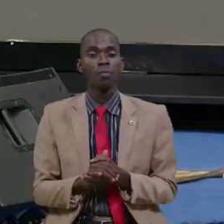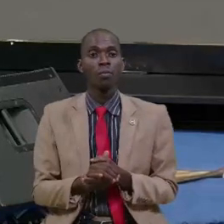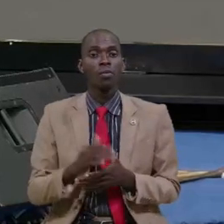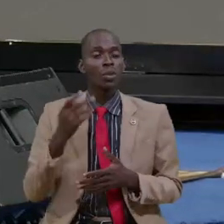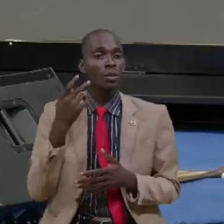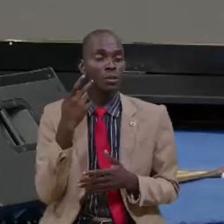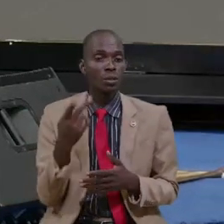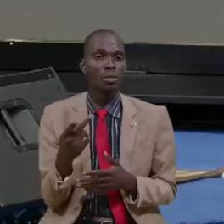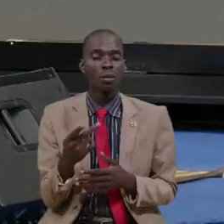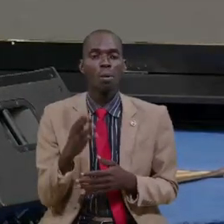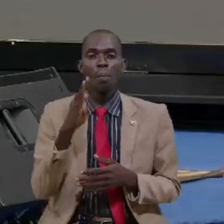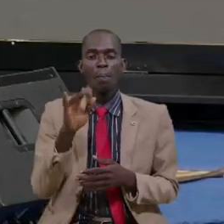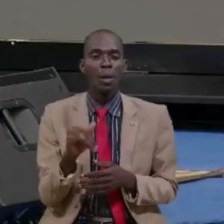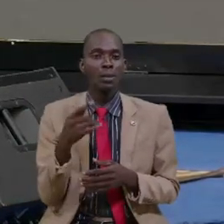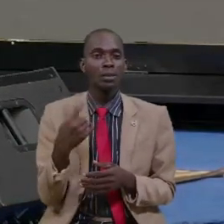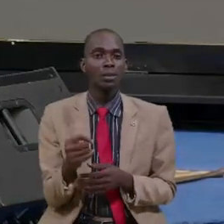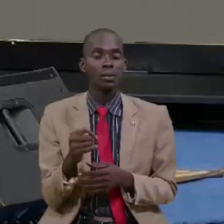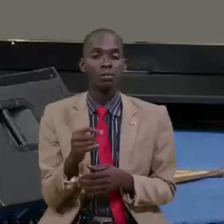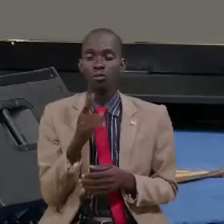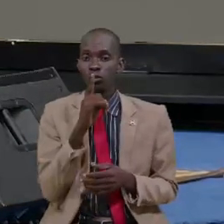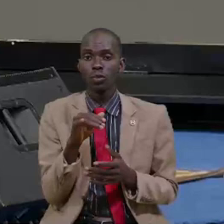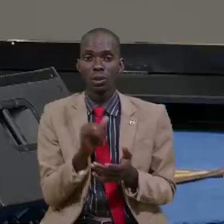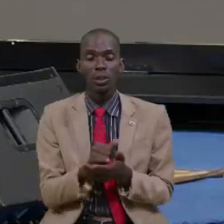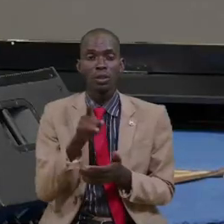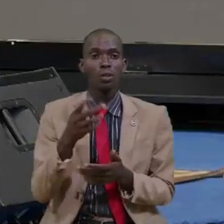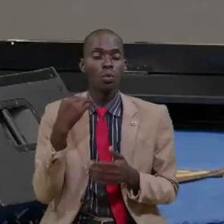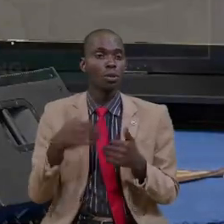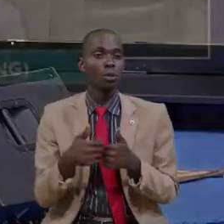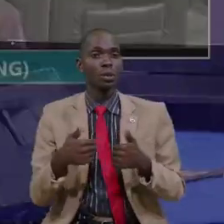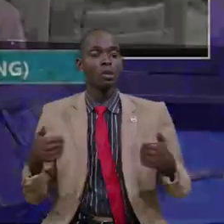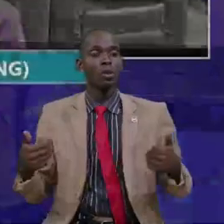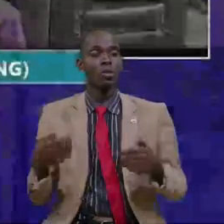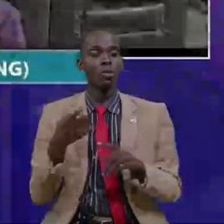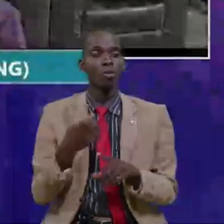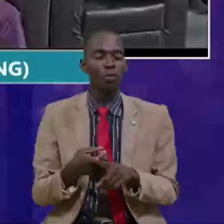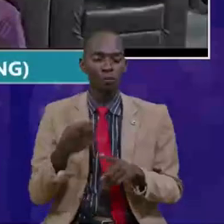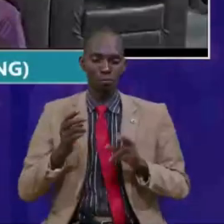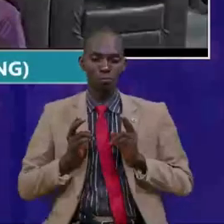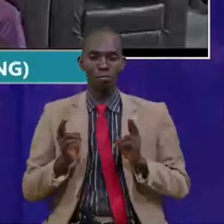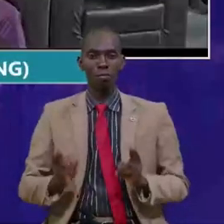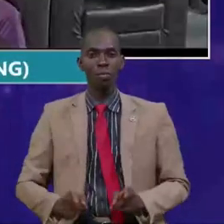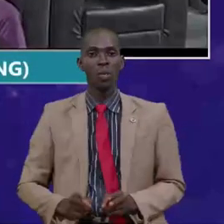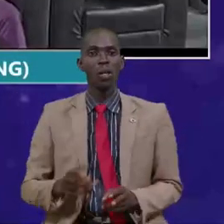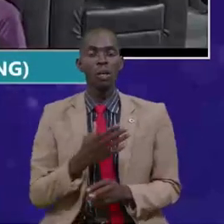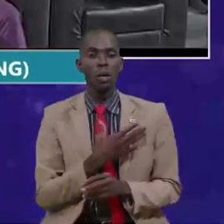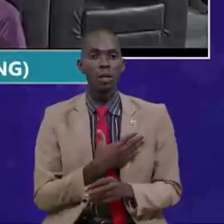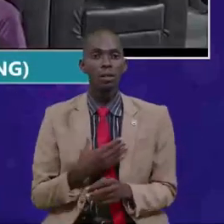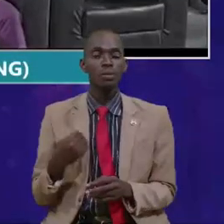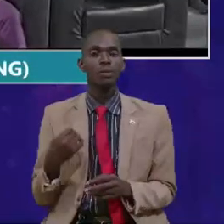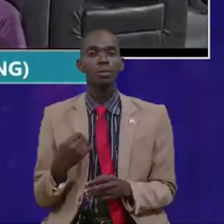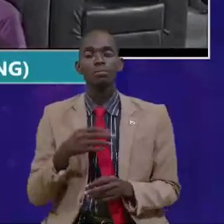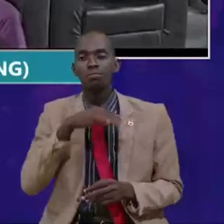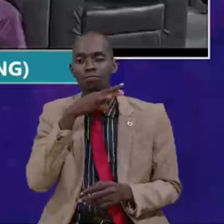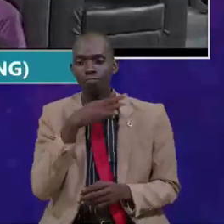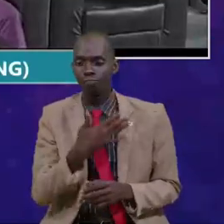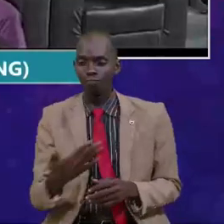corruption. Le fait simplement qu'il était séparé de l'humanité et dans la